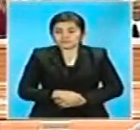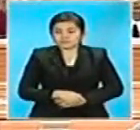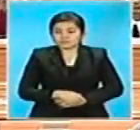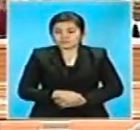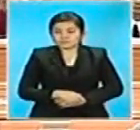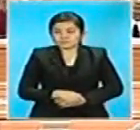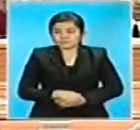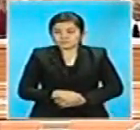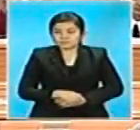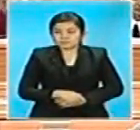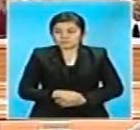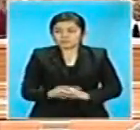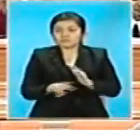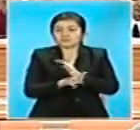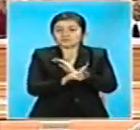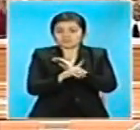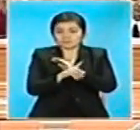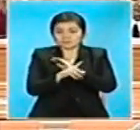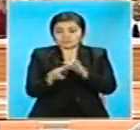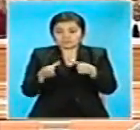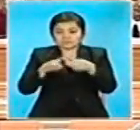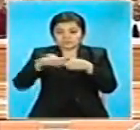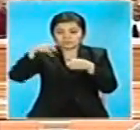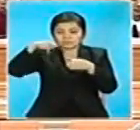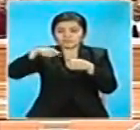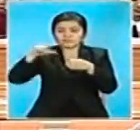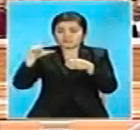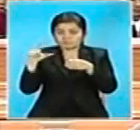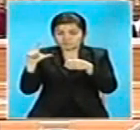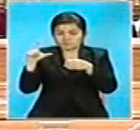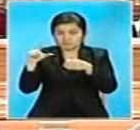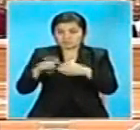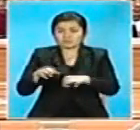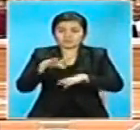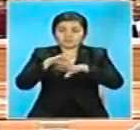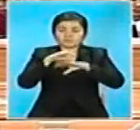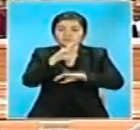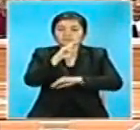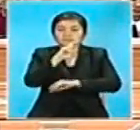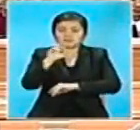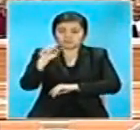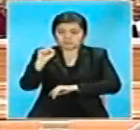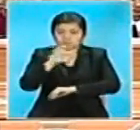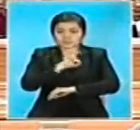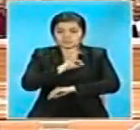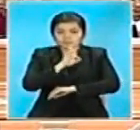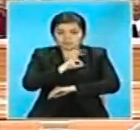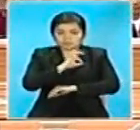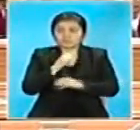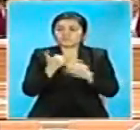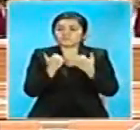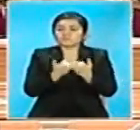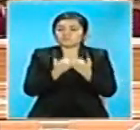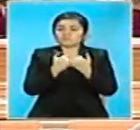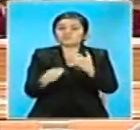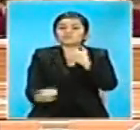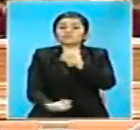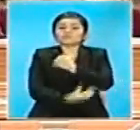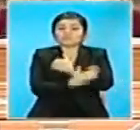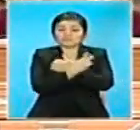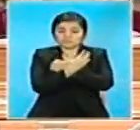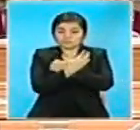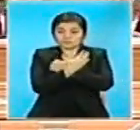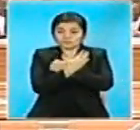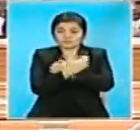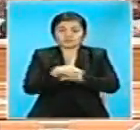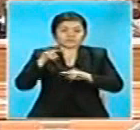นในฐานะสมาชิกรัฐสภาครับวันนี้ผมได้มีโอกาส